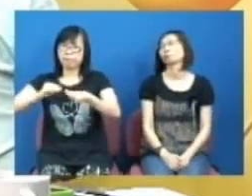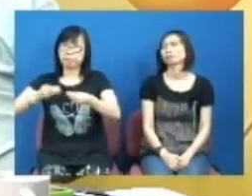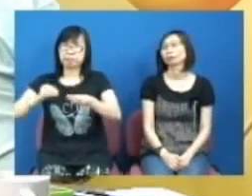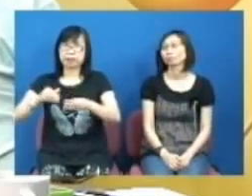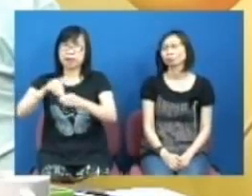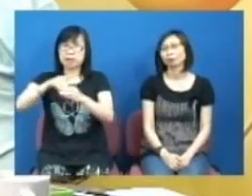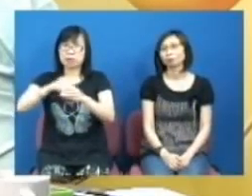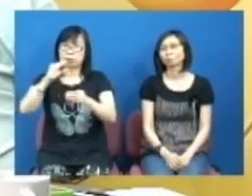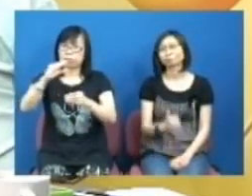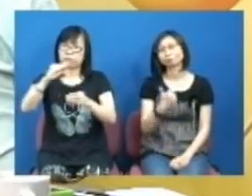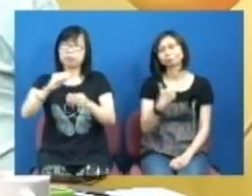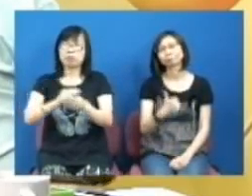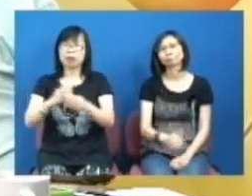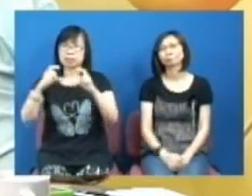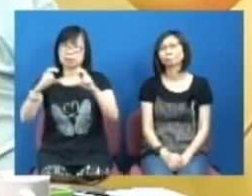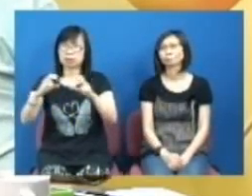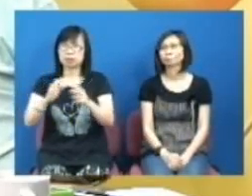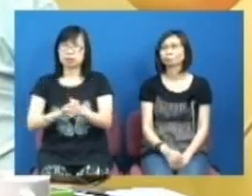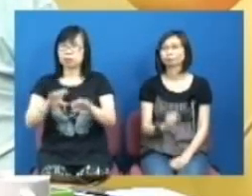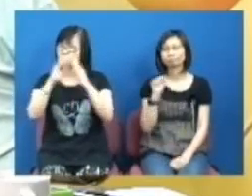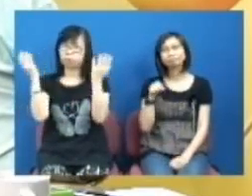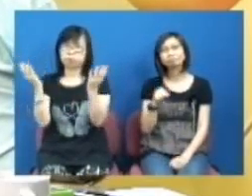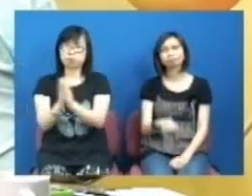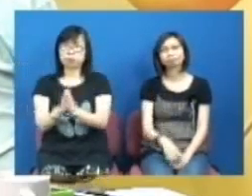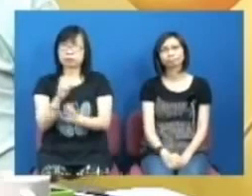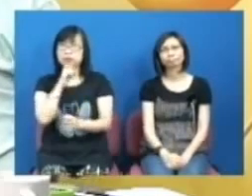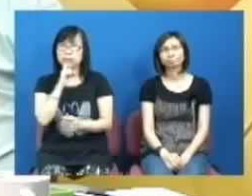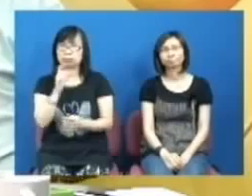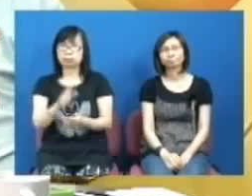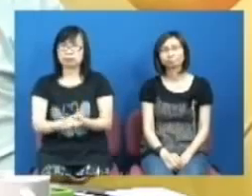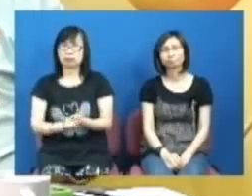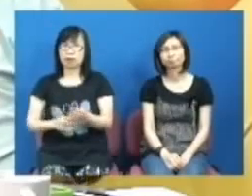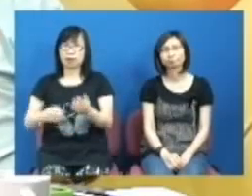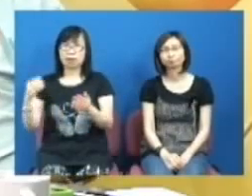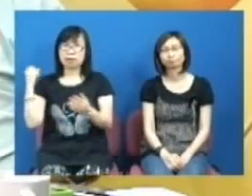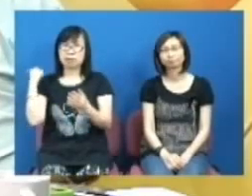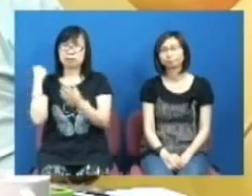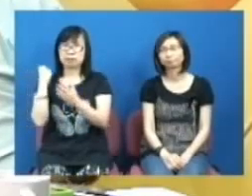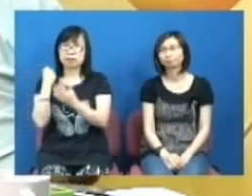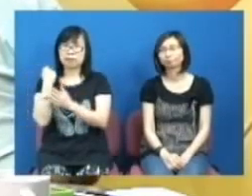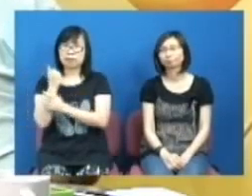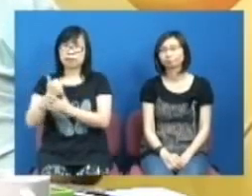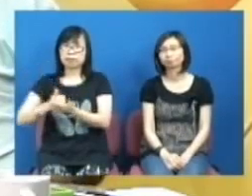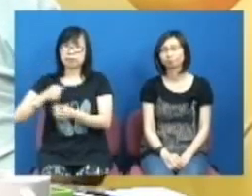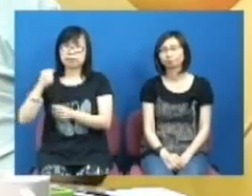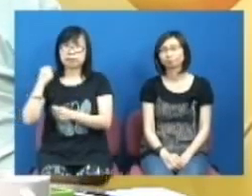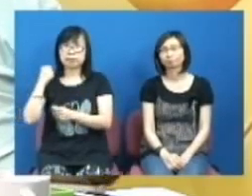私有化啦，全部做齊喎，係咪贊成向公務員減薪啦？